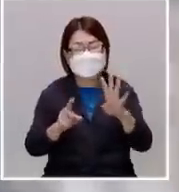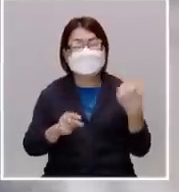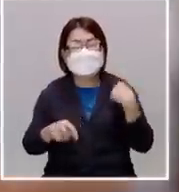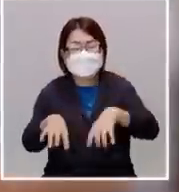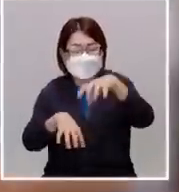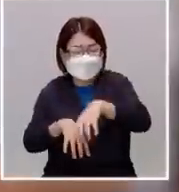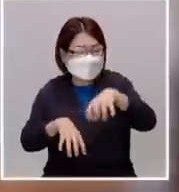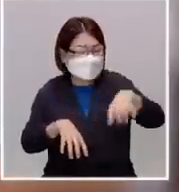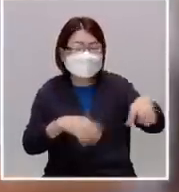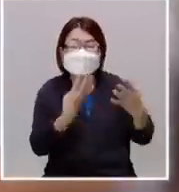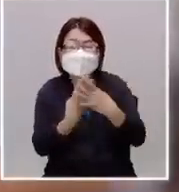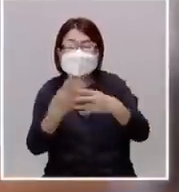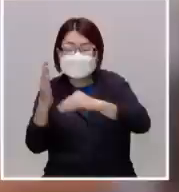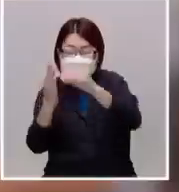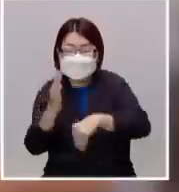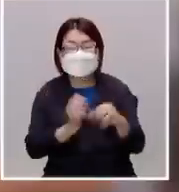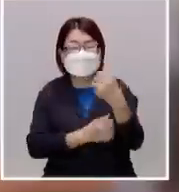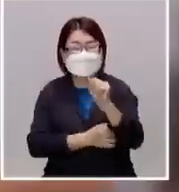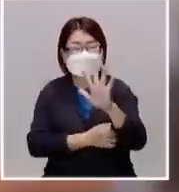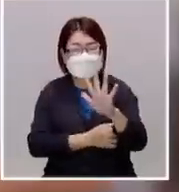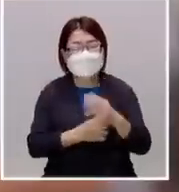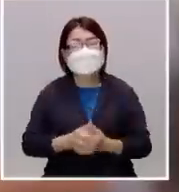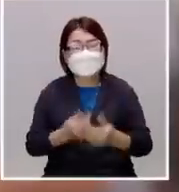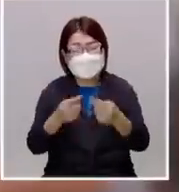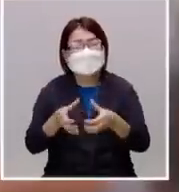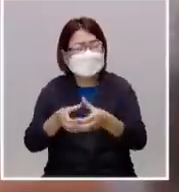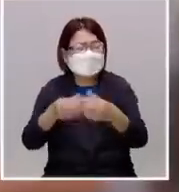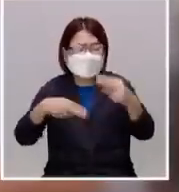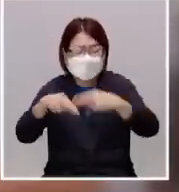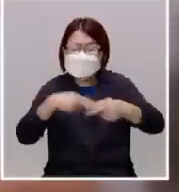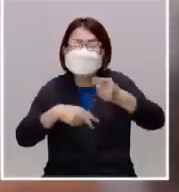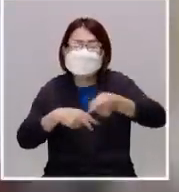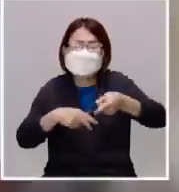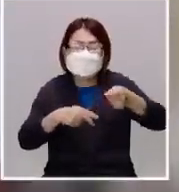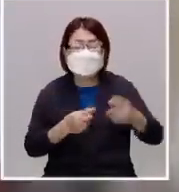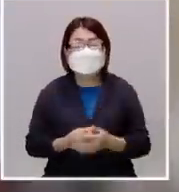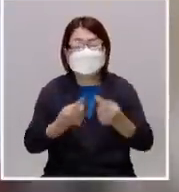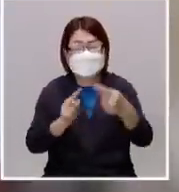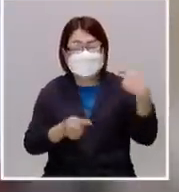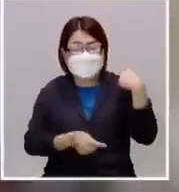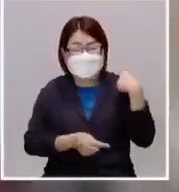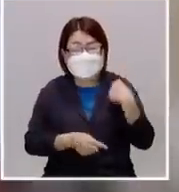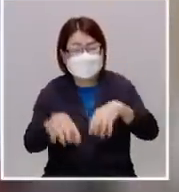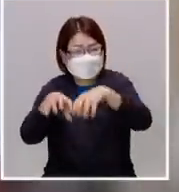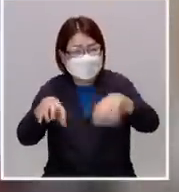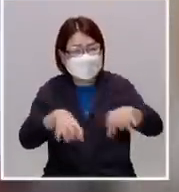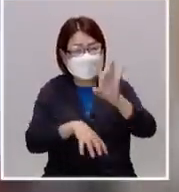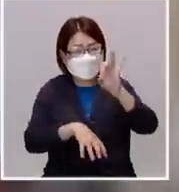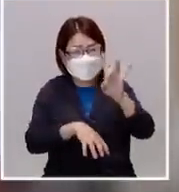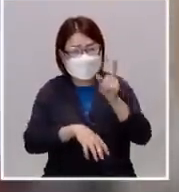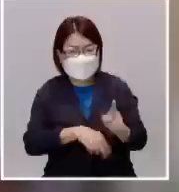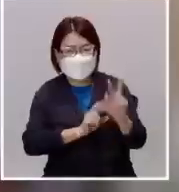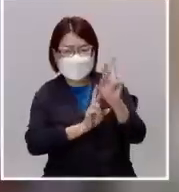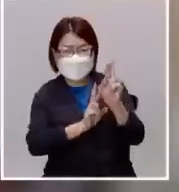แห่งแล้วก็ยังคงเดินหน้าตรวจเชิงรุกอย่างต่อเนื่องต่อไปด้วยขณะที่8เรือนจำต้องเฝ้าระวังอย่างใกล้ชิดข